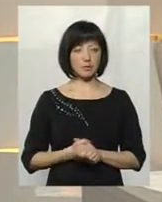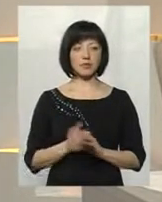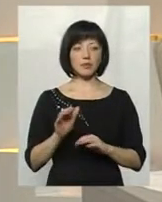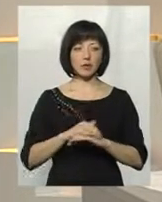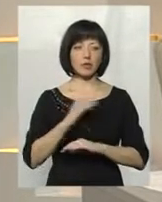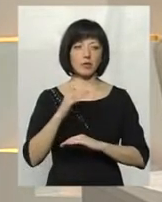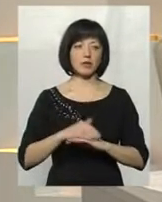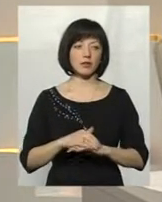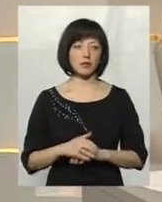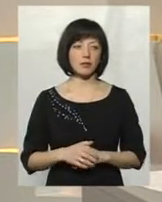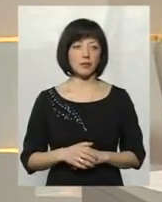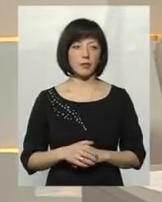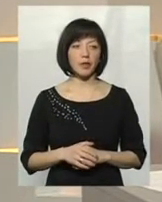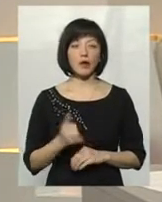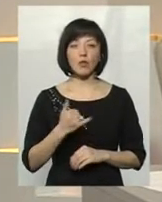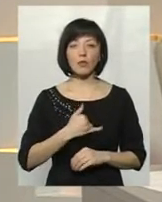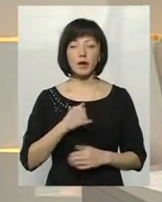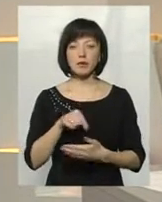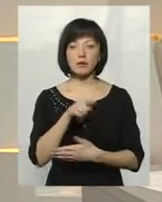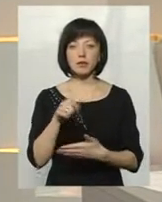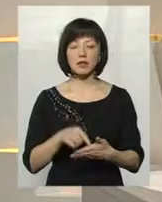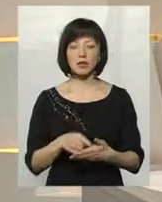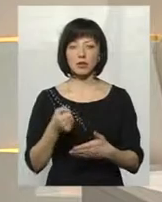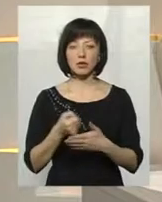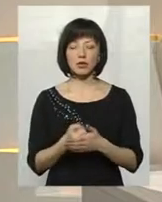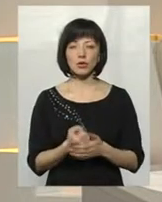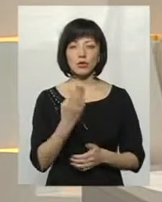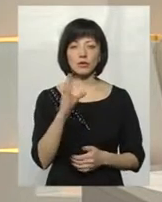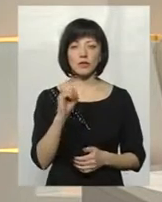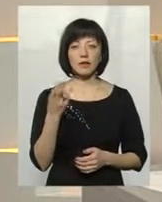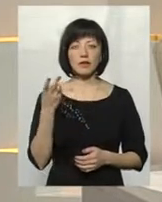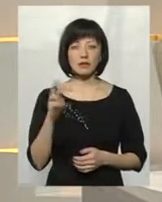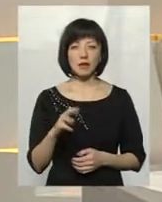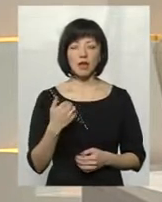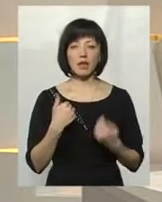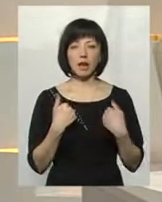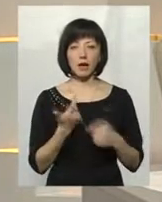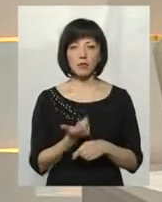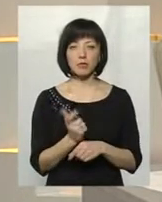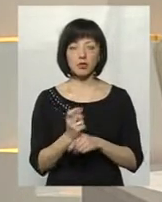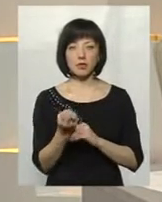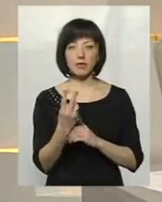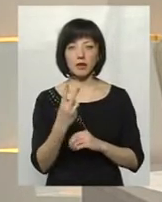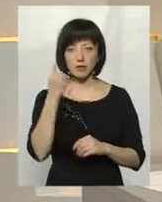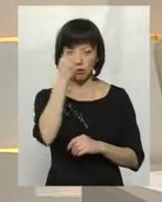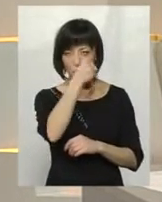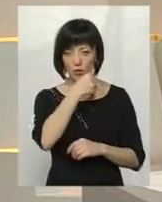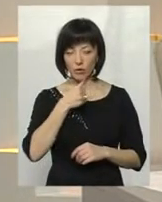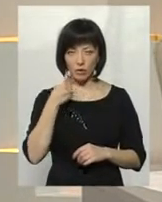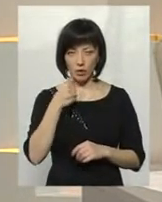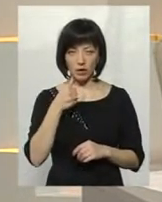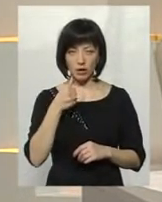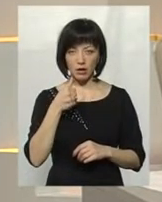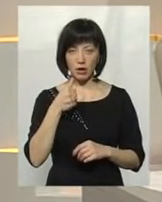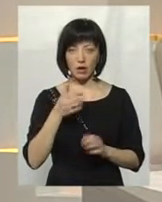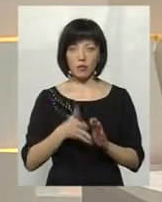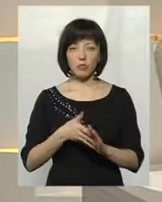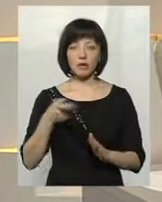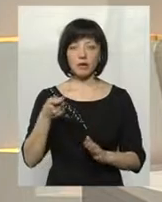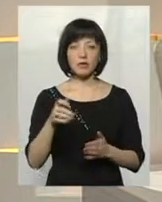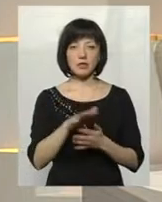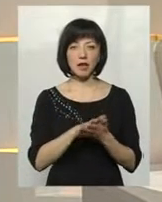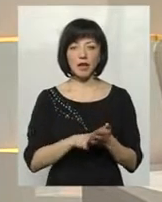Добрий вечір. Добрий вечір. У мене запитання до пана Швеця. Я більше 12 років, в 2004 році, я подавав